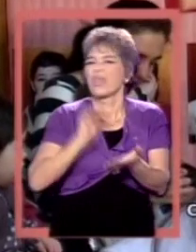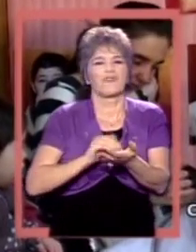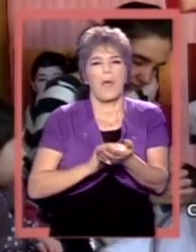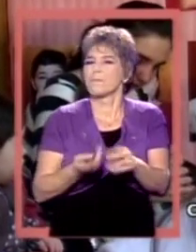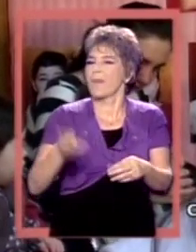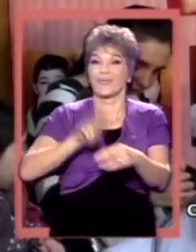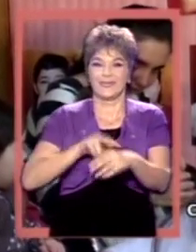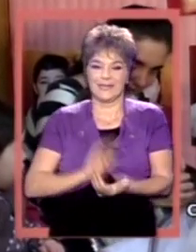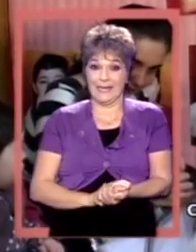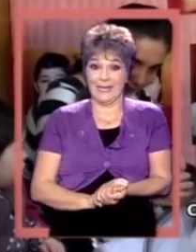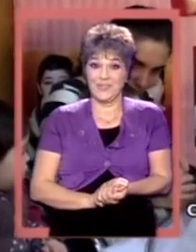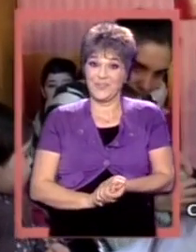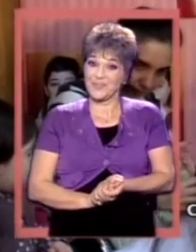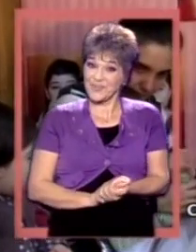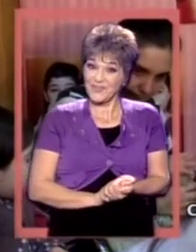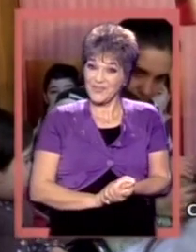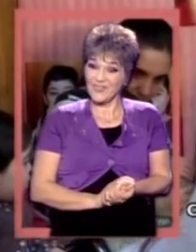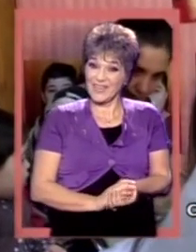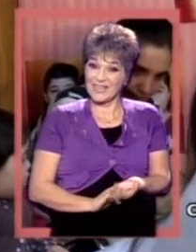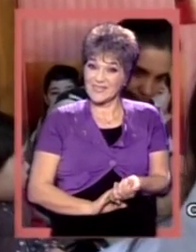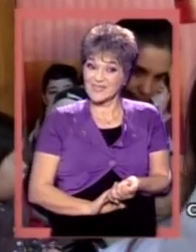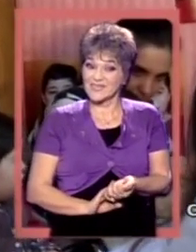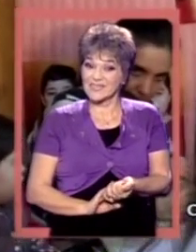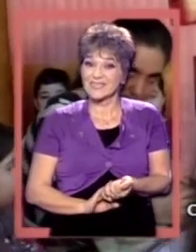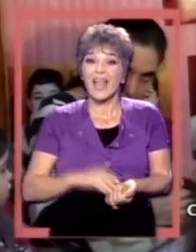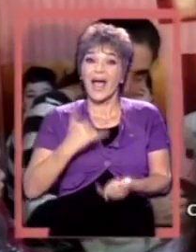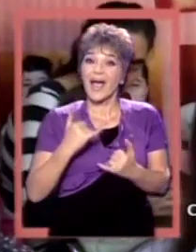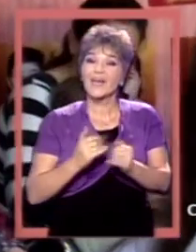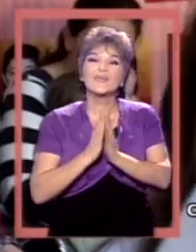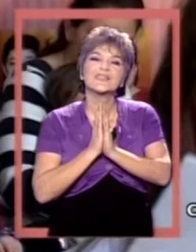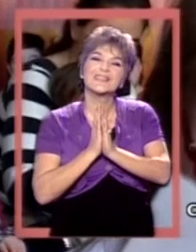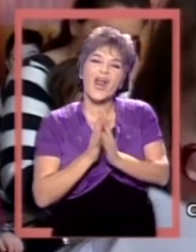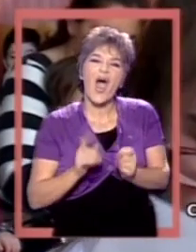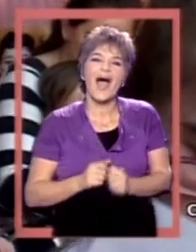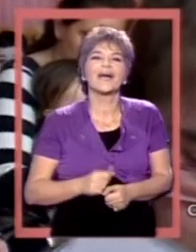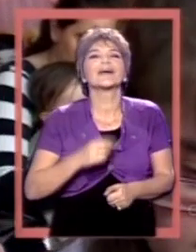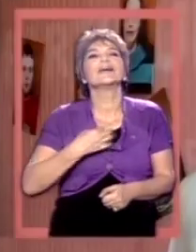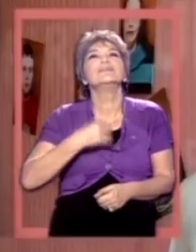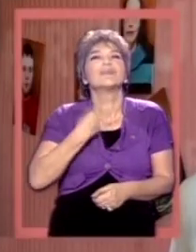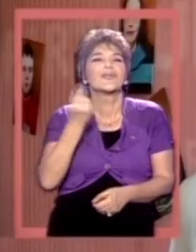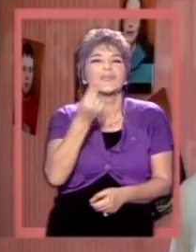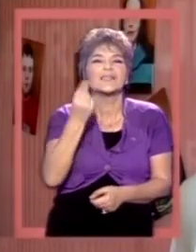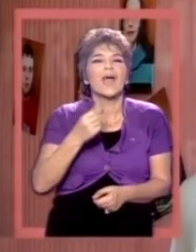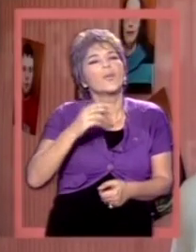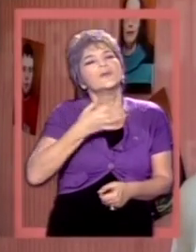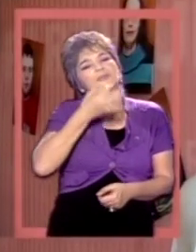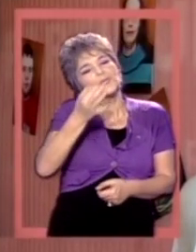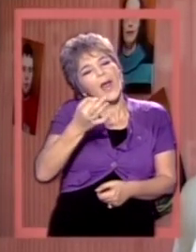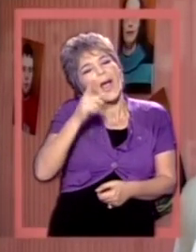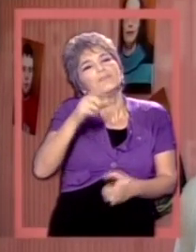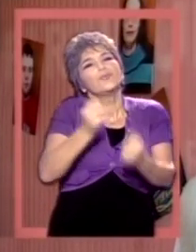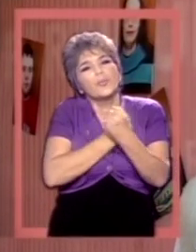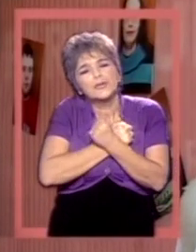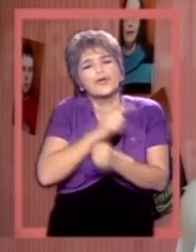E comunitate și tu care mă respect și mă iubesc așa cum sunt. Sunt foarte special